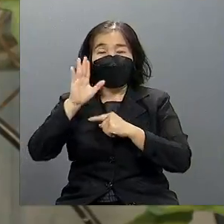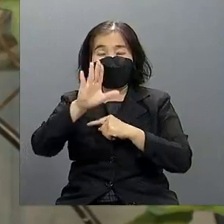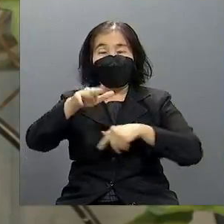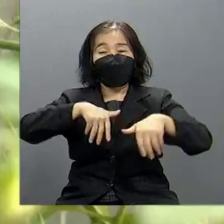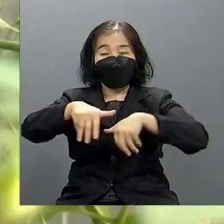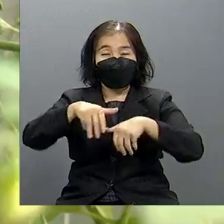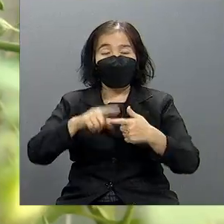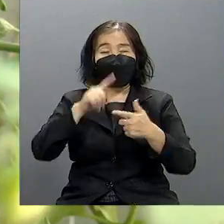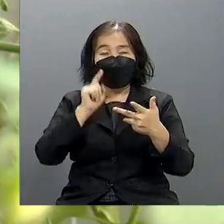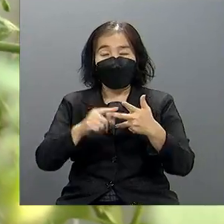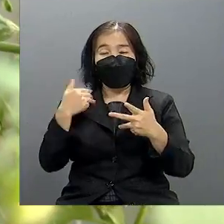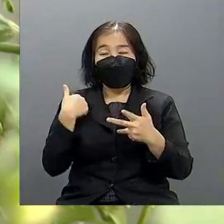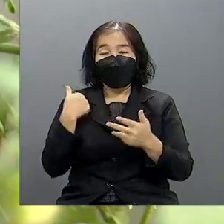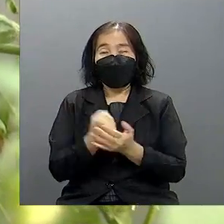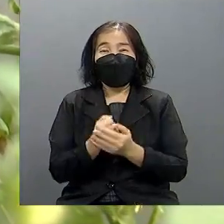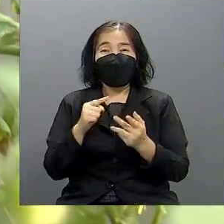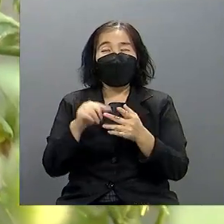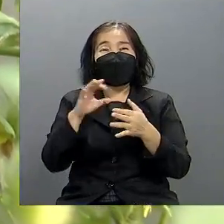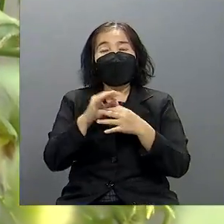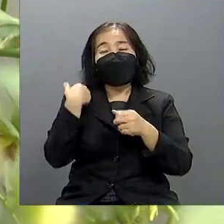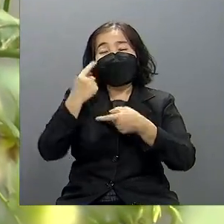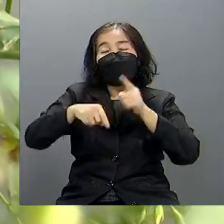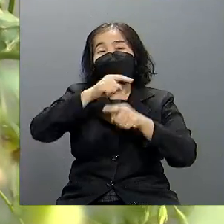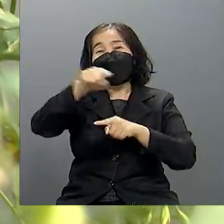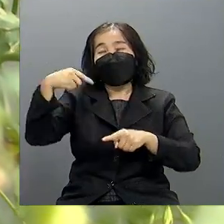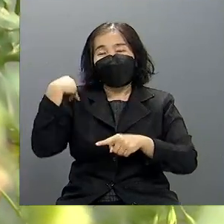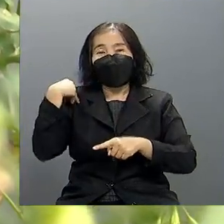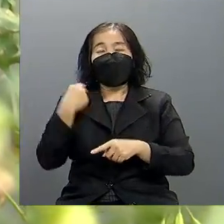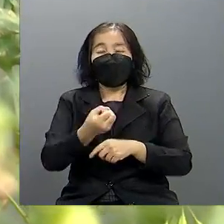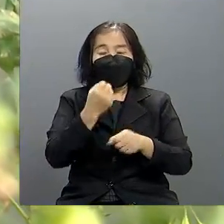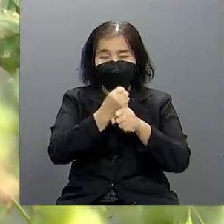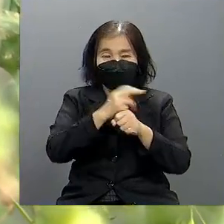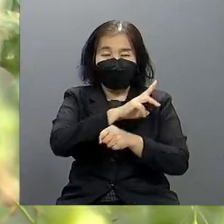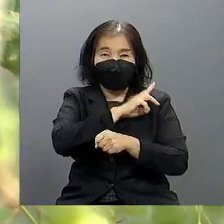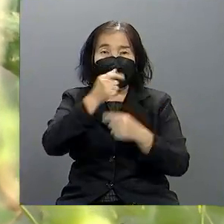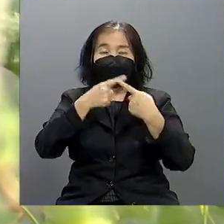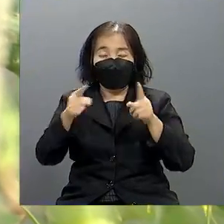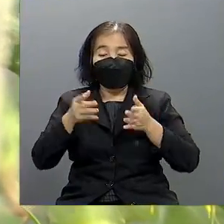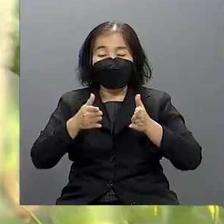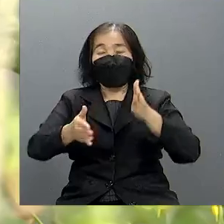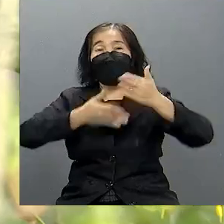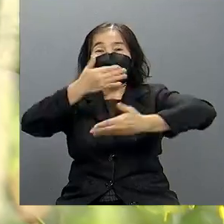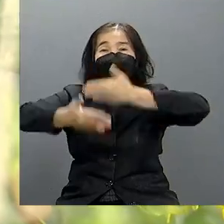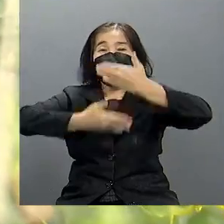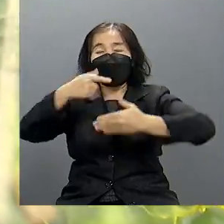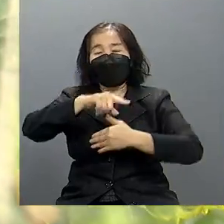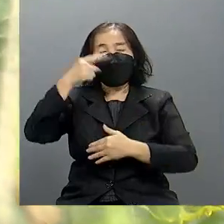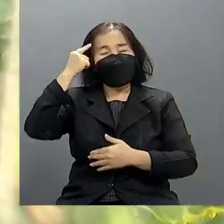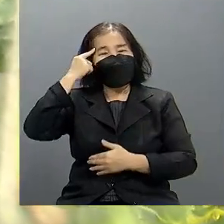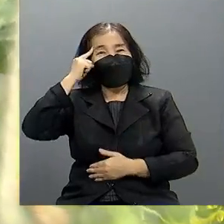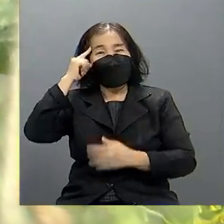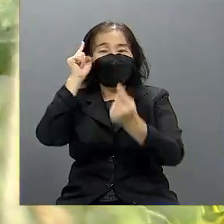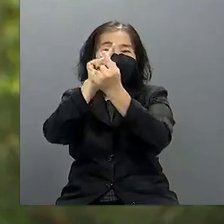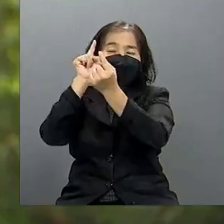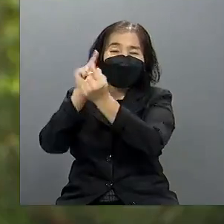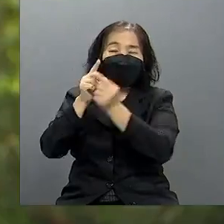มาร์ทที่อื่นเพราะว่าเพื่อนๆบางคนเนี่ยเขาอาจจะผลิตได้แต่การตลาดเขาอาจจะไม่มีโอกาสที่จะพบปะผู้คนหรือส